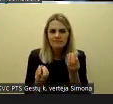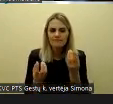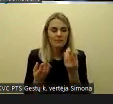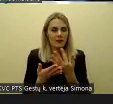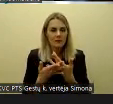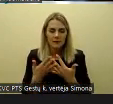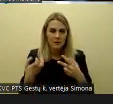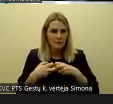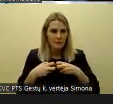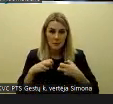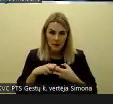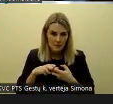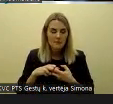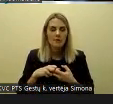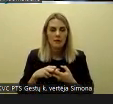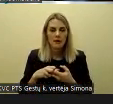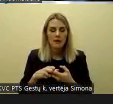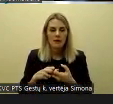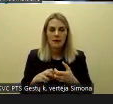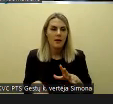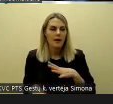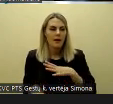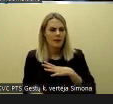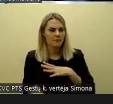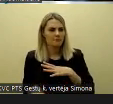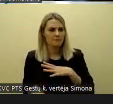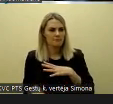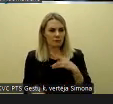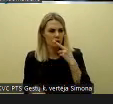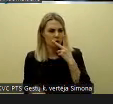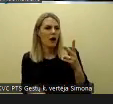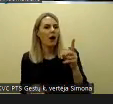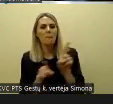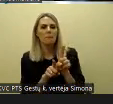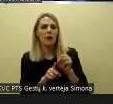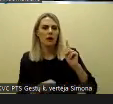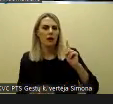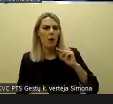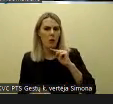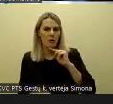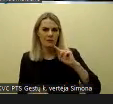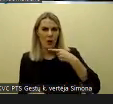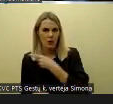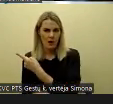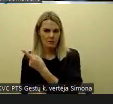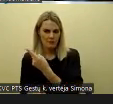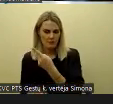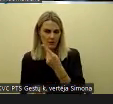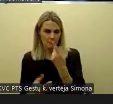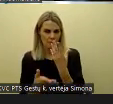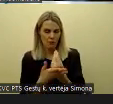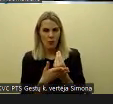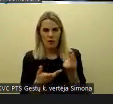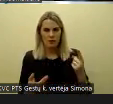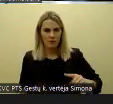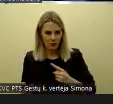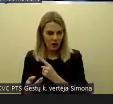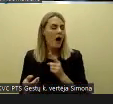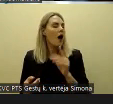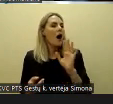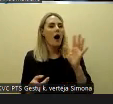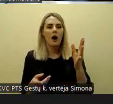aktualu. Ir mes negalime žiūrėti į kažką tai vien tik tai geografiškai. Ar gamtos mokslo atžvilgiu, ar matematikos mokslo atžvilgiu.